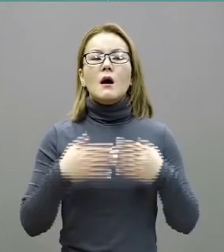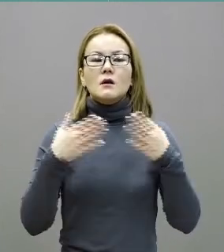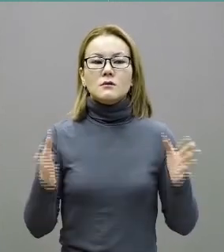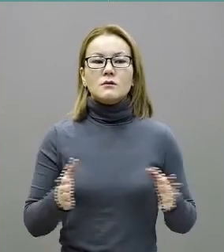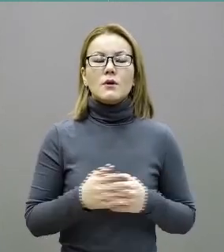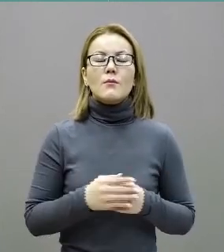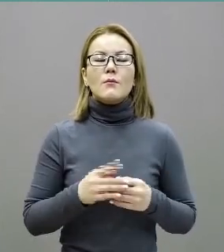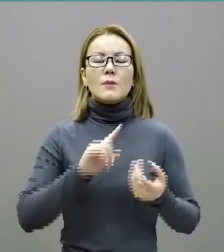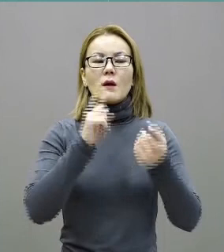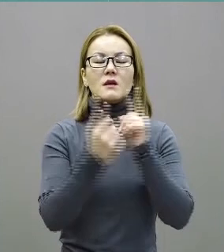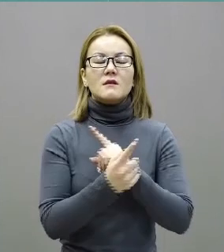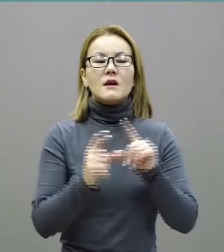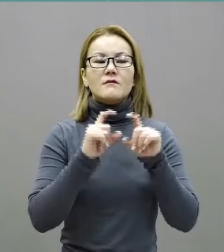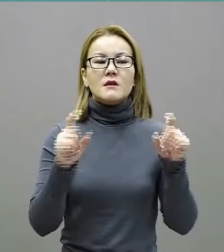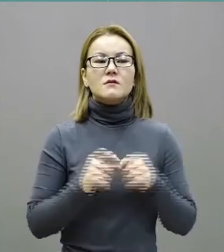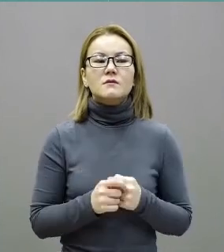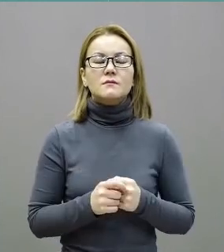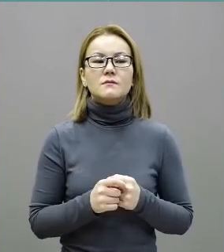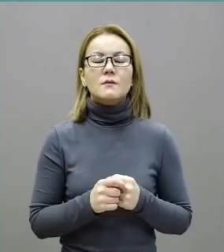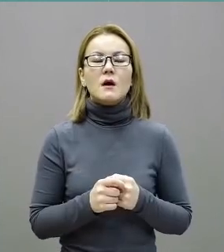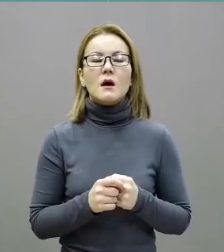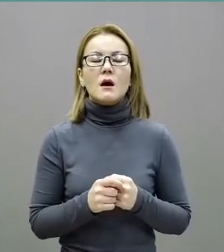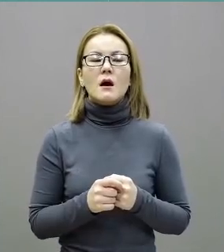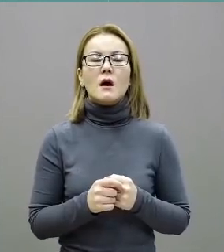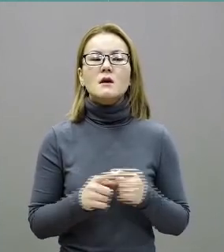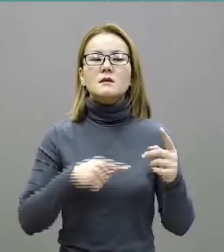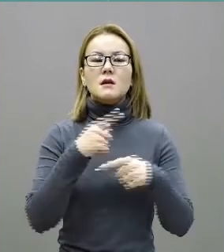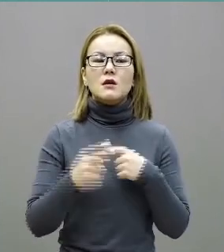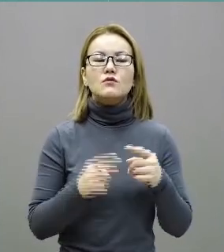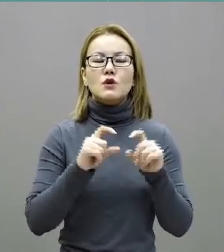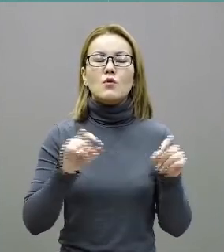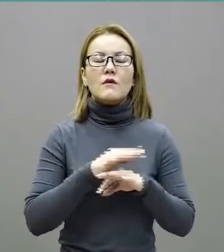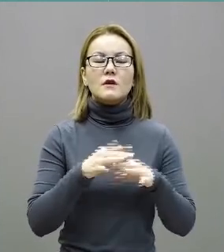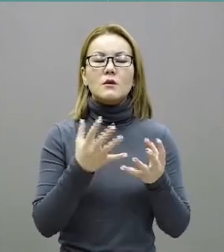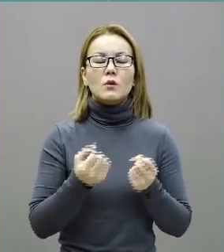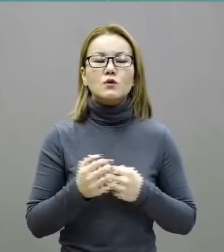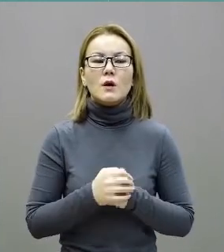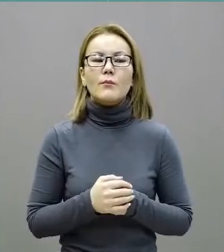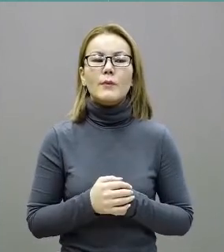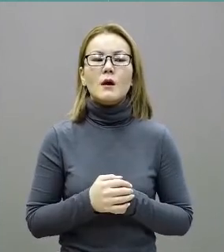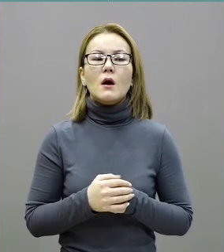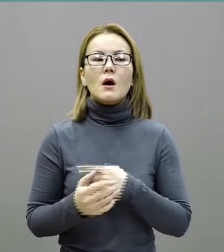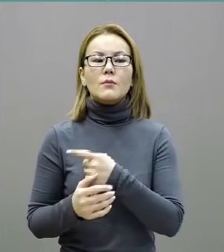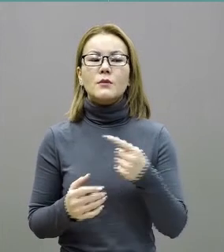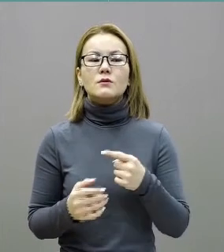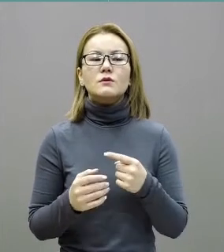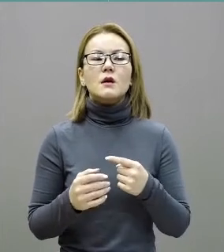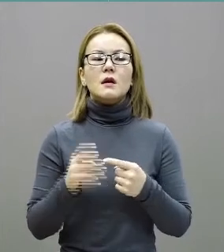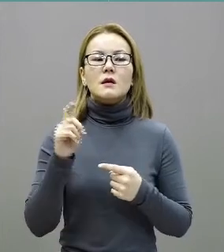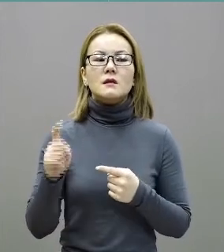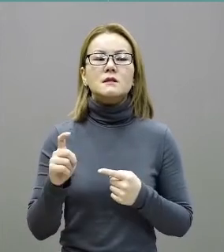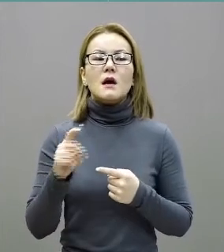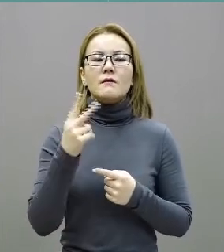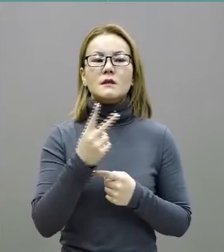преобразование выражения раскрываем скобки получаем следующее уравнение минус x квадрате